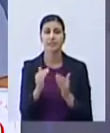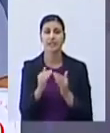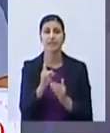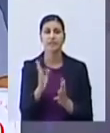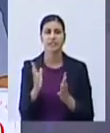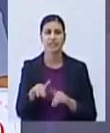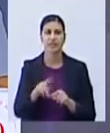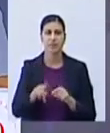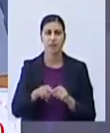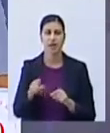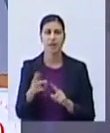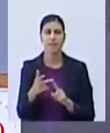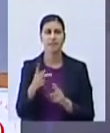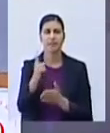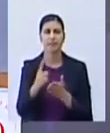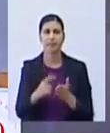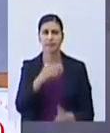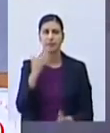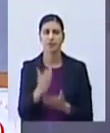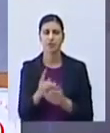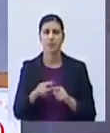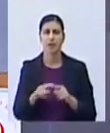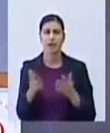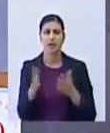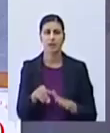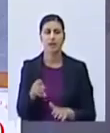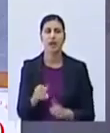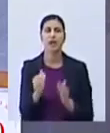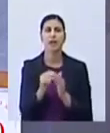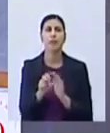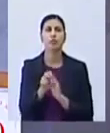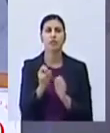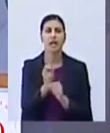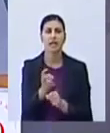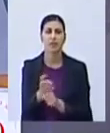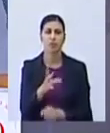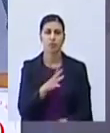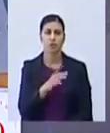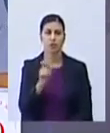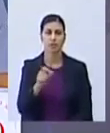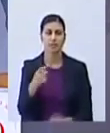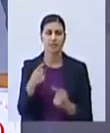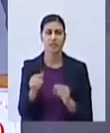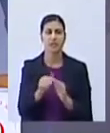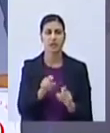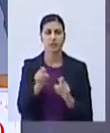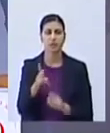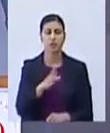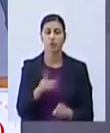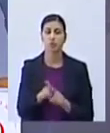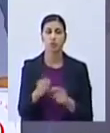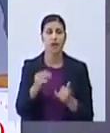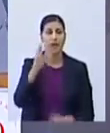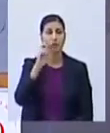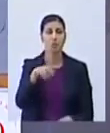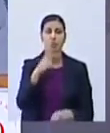რომლებიც ინგრევა. მესამე ხარისხის დაზიანება აქვს ამ სახლებს, საიდანაც გამოსახლებას ექვემდებარება მოსახლეობა. ამასაც დღევანდელი ხელისუფლება